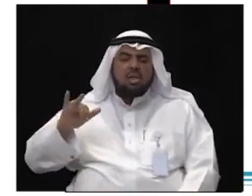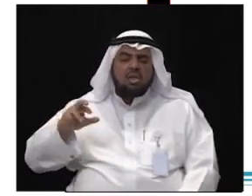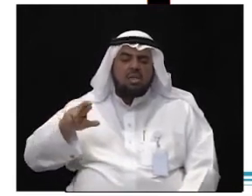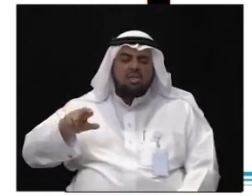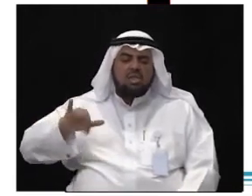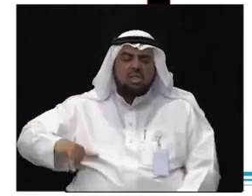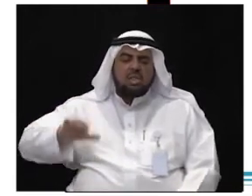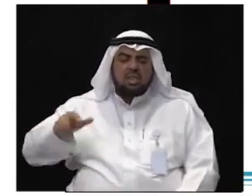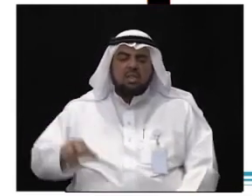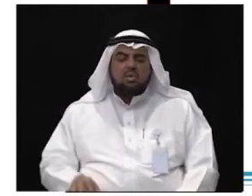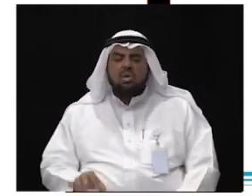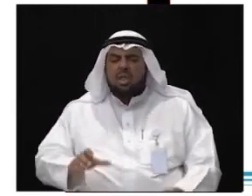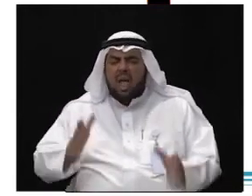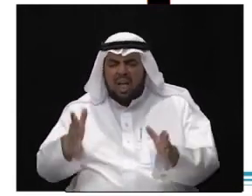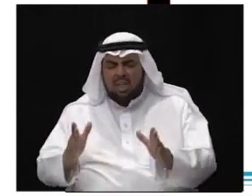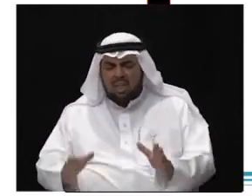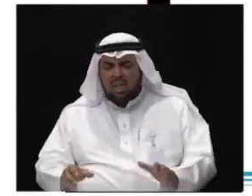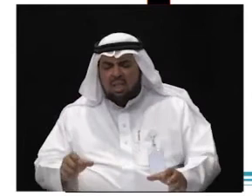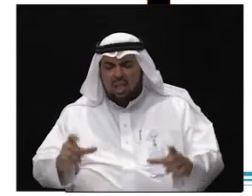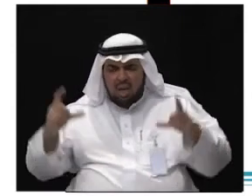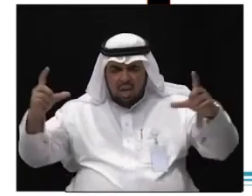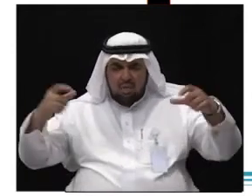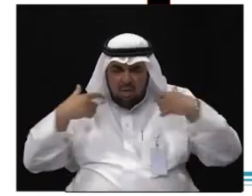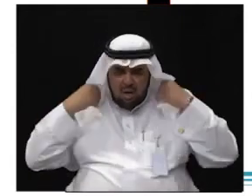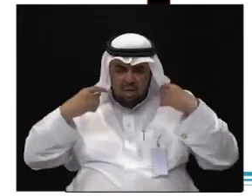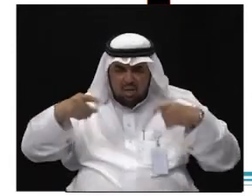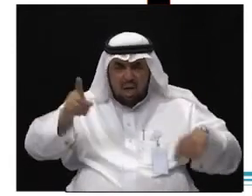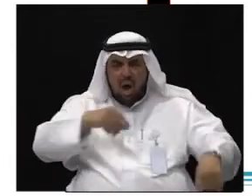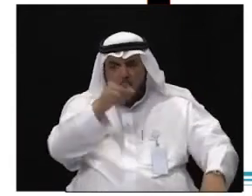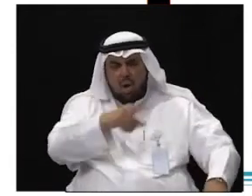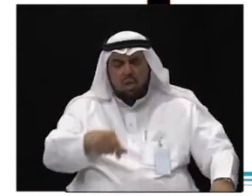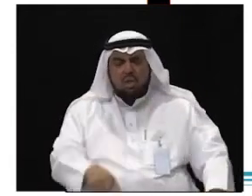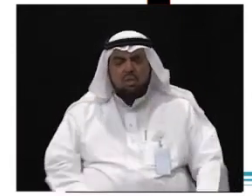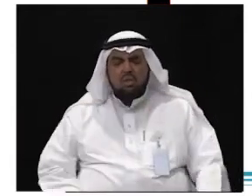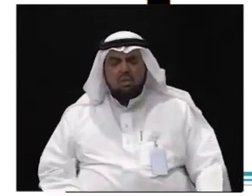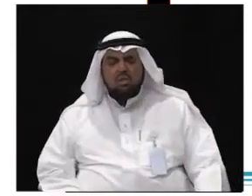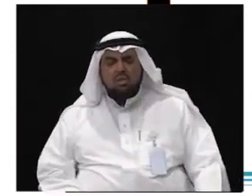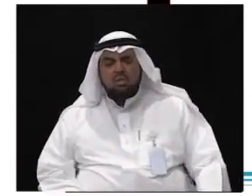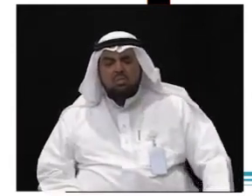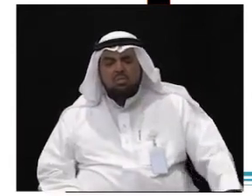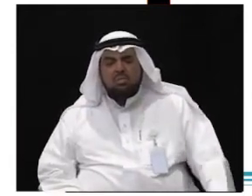إذا كانت العبارات التي ستذكرها صحيحة أم خاطئة.